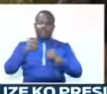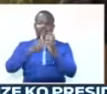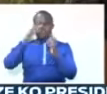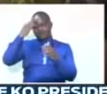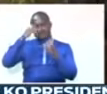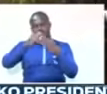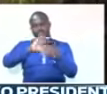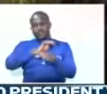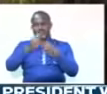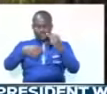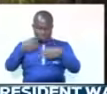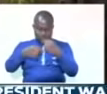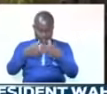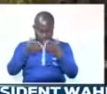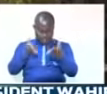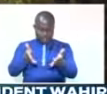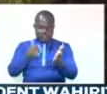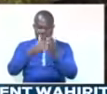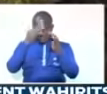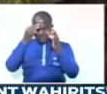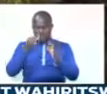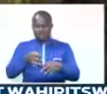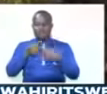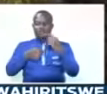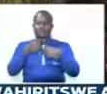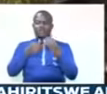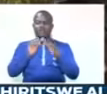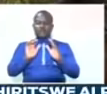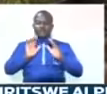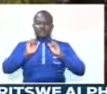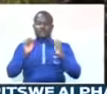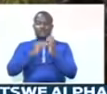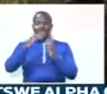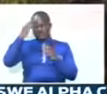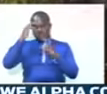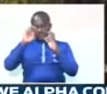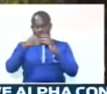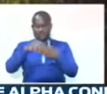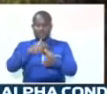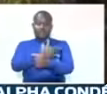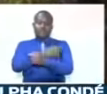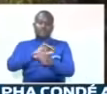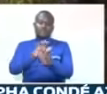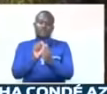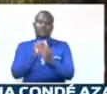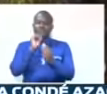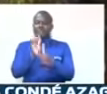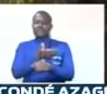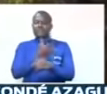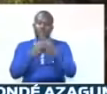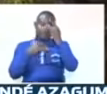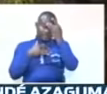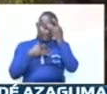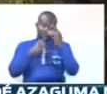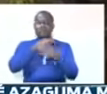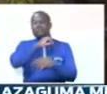COVID naho yagiye ko ingamba zikiri zazindi zo kwirinda tukanabibutsa ko gukingirwa COVID bidakuraho yuko yakwandura cyangwa